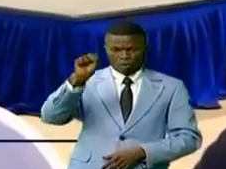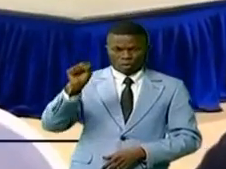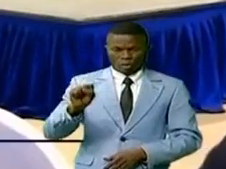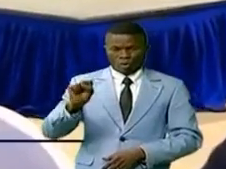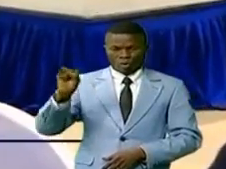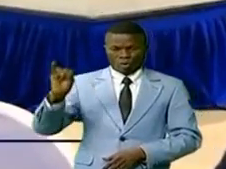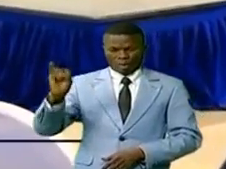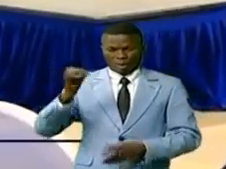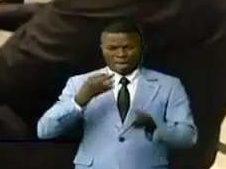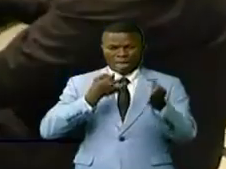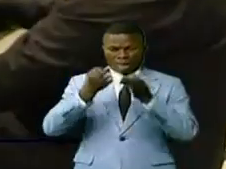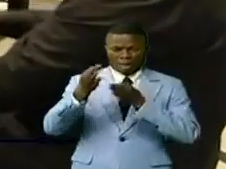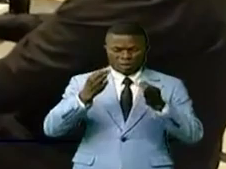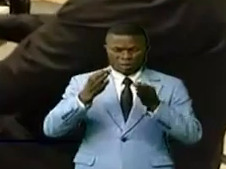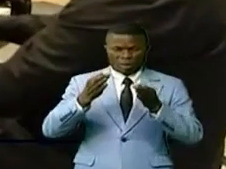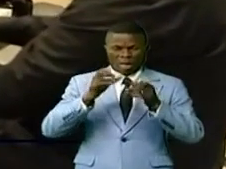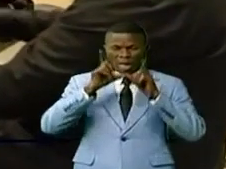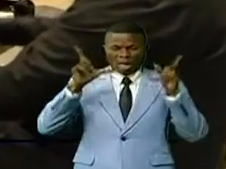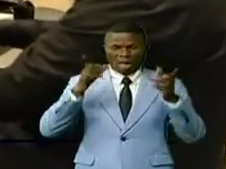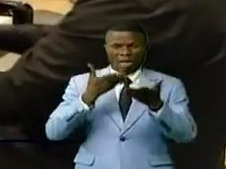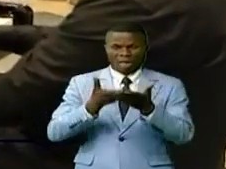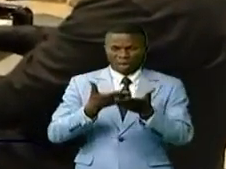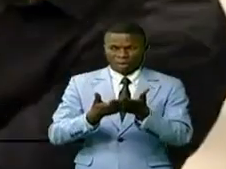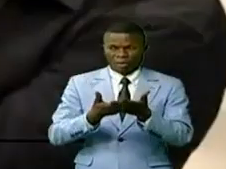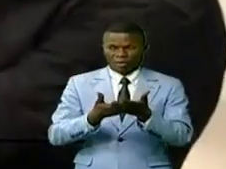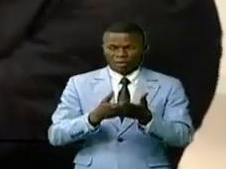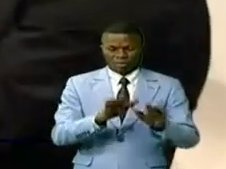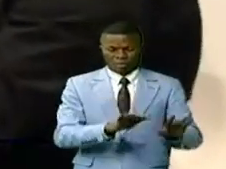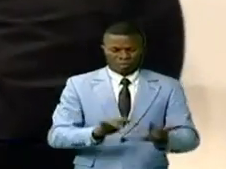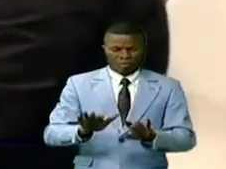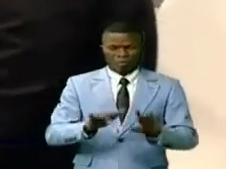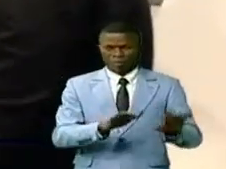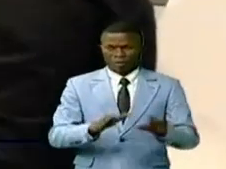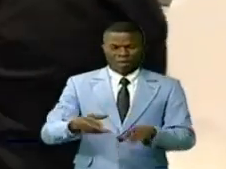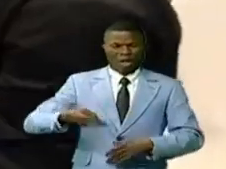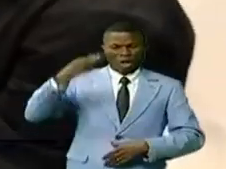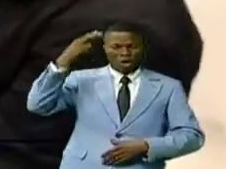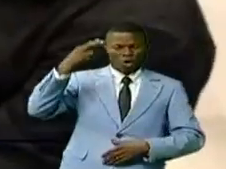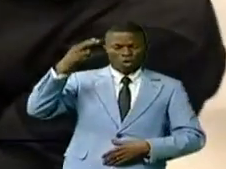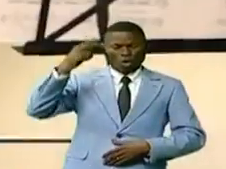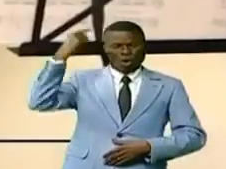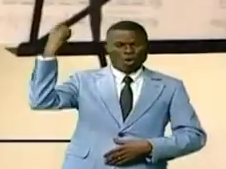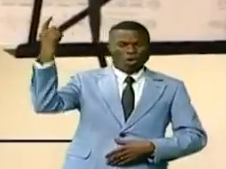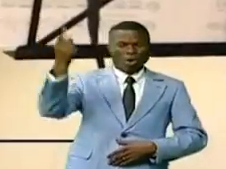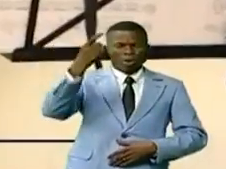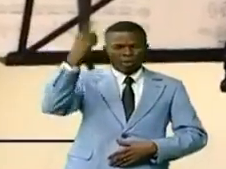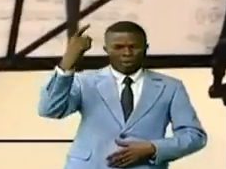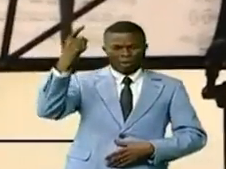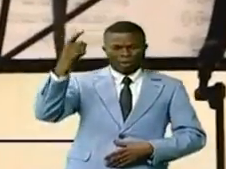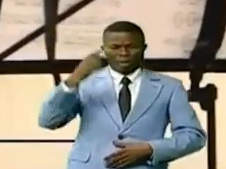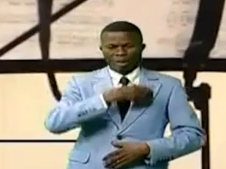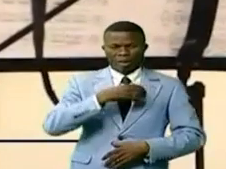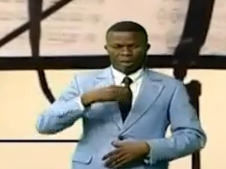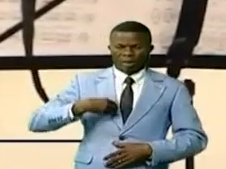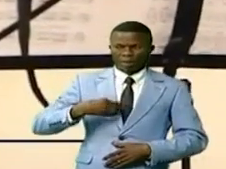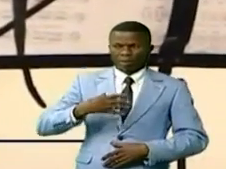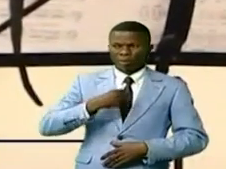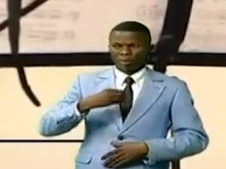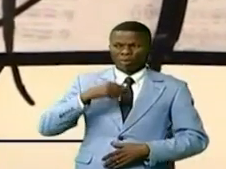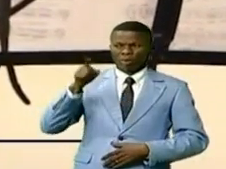avec Maestria, André Telkov, pianiste de renommée internationale, et Elisabetta